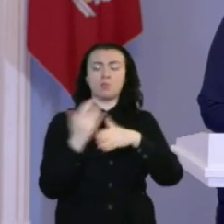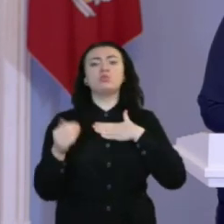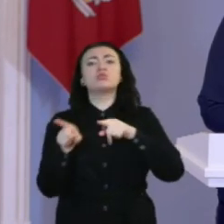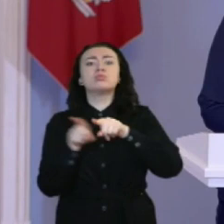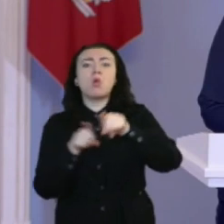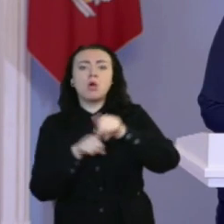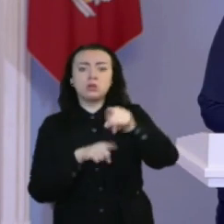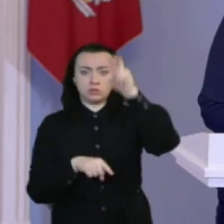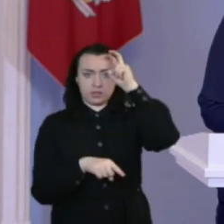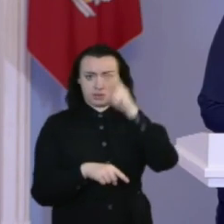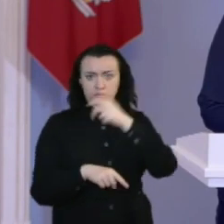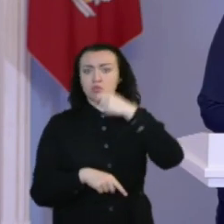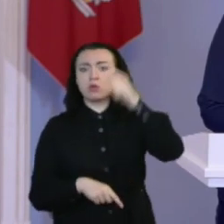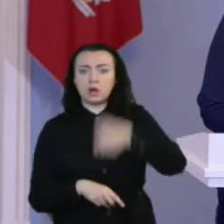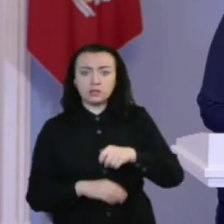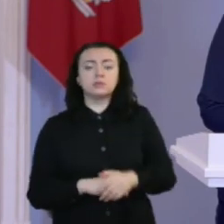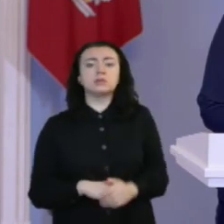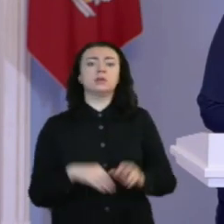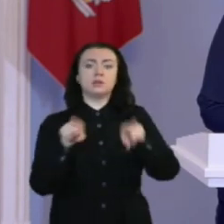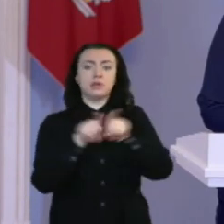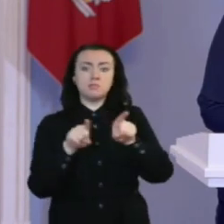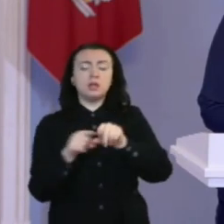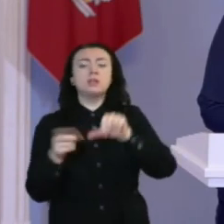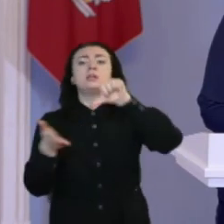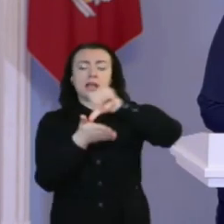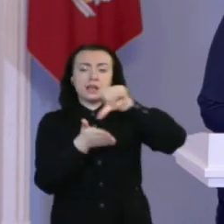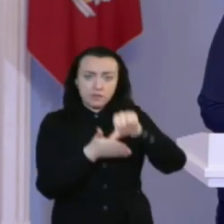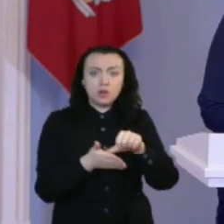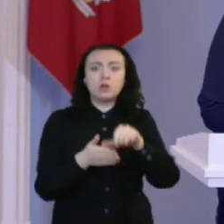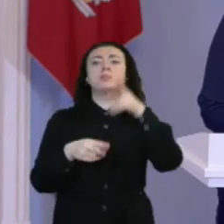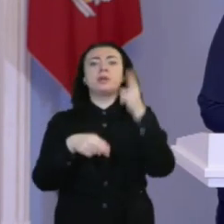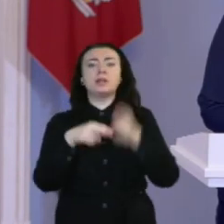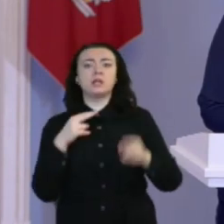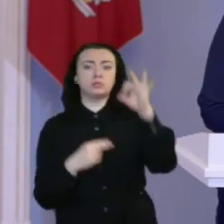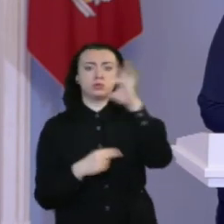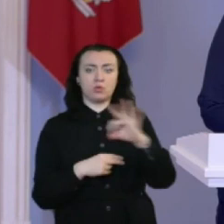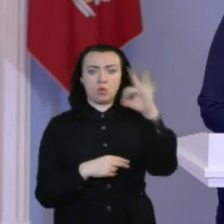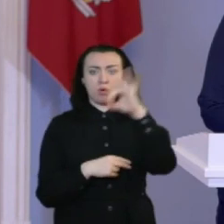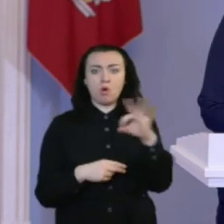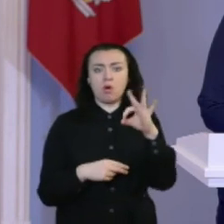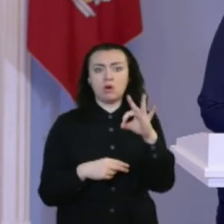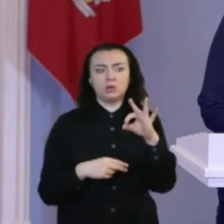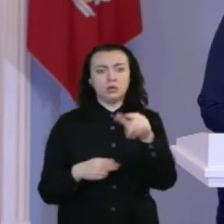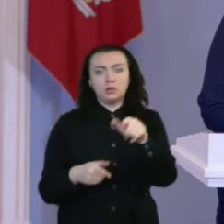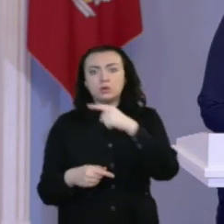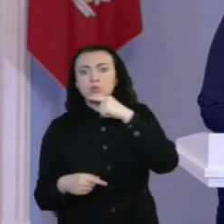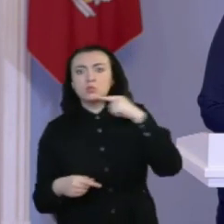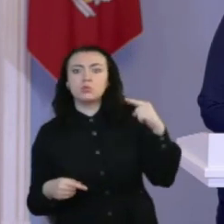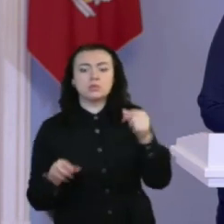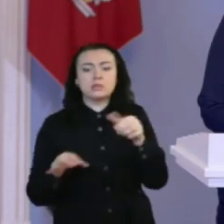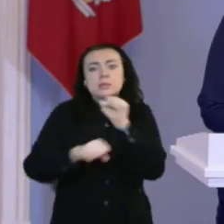tautai ir veikios abejonės dalyvauti sprendimuose dėl agresoriaus veiksmų